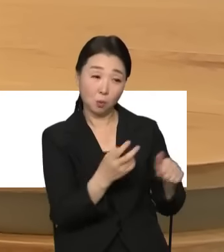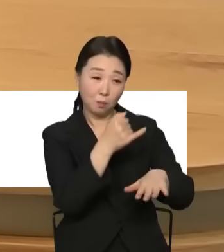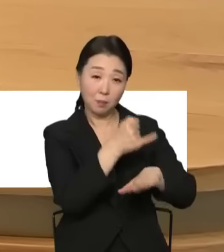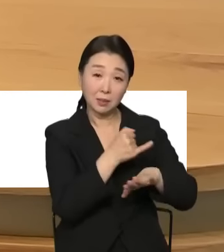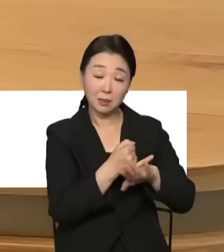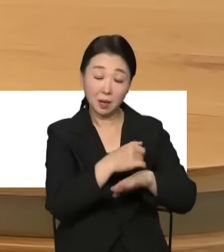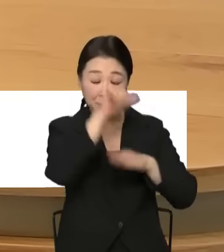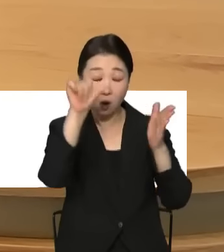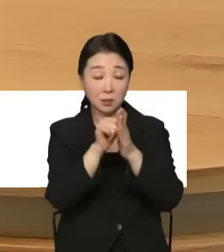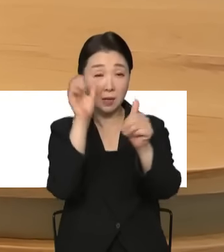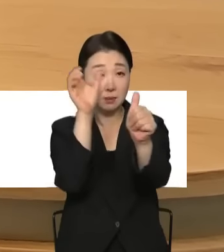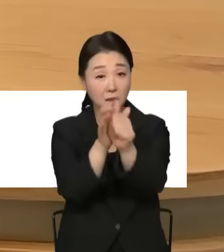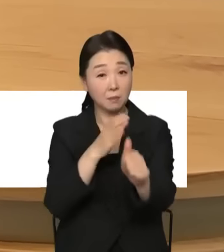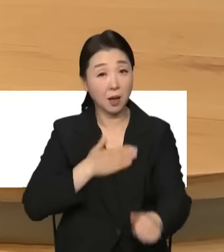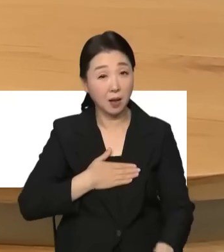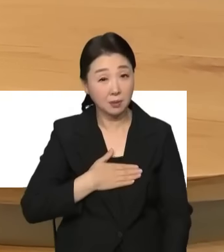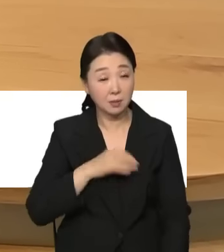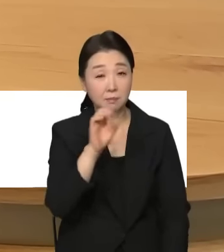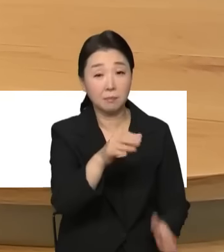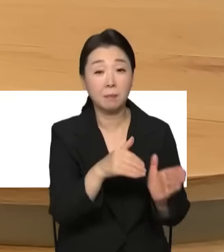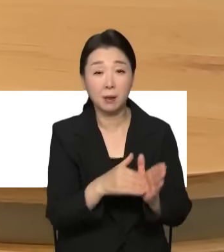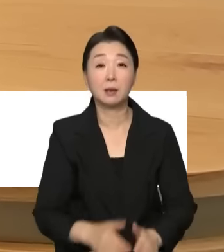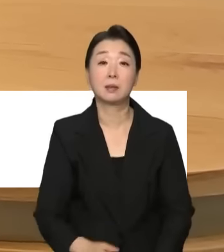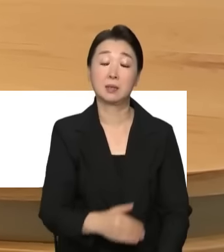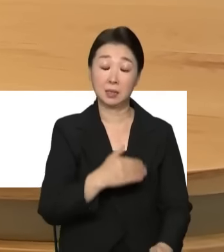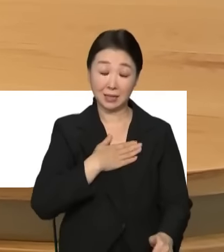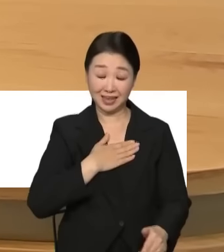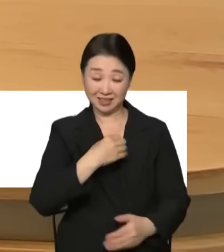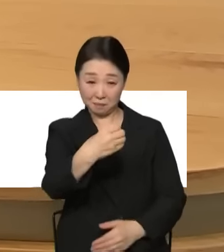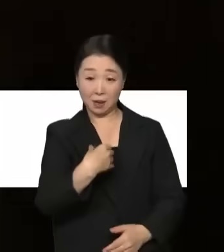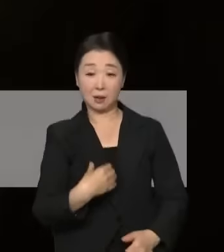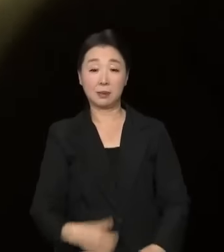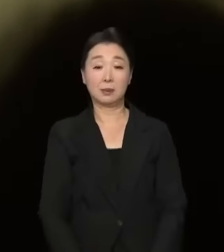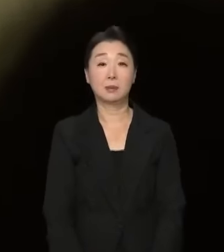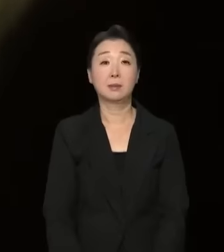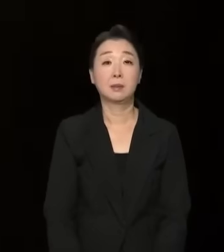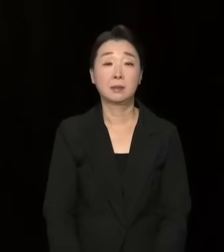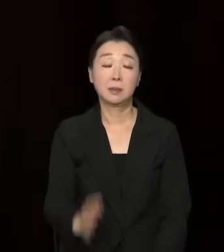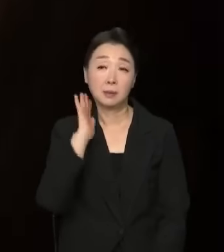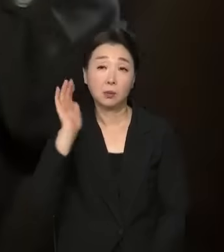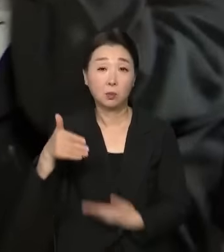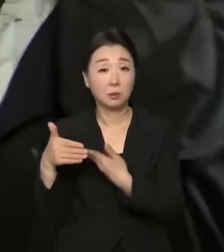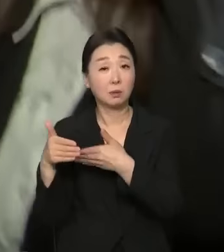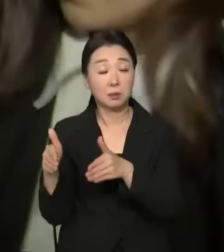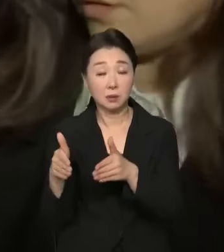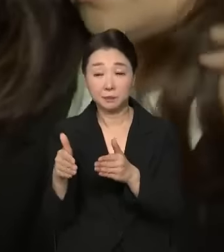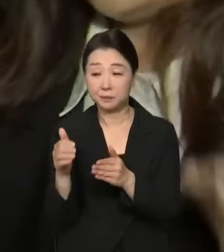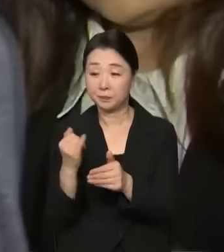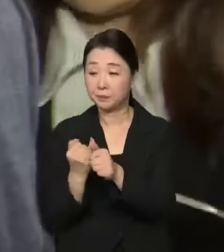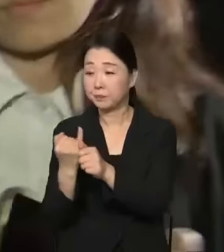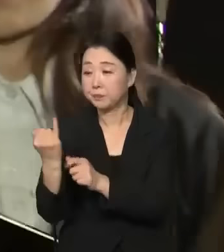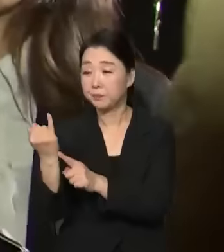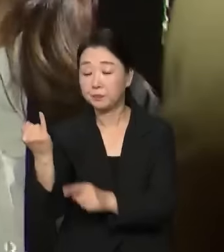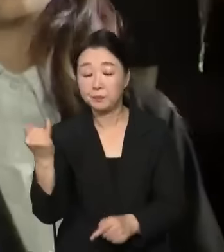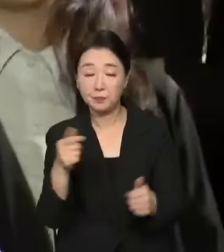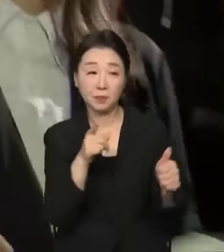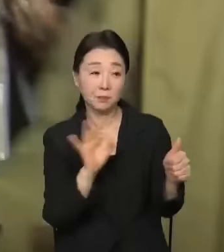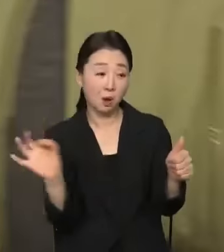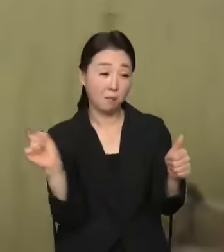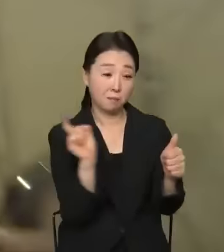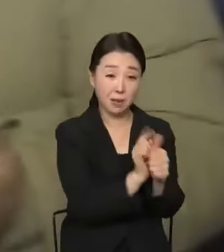평생 책임지셔야 된다 이렇게까지 얘기했다고 명태균이 저한테 얘기를 한 거예요. 대통령실은 김 여사가 이날 명 씨를 만났는지